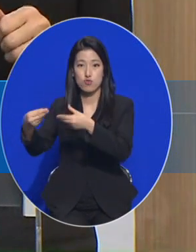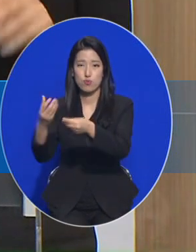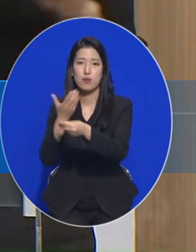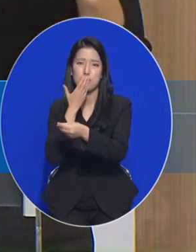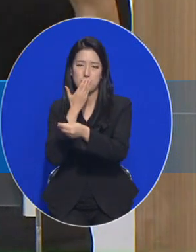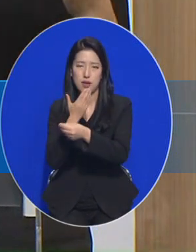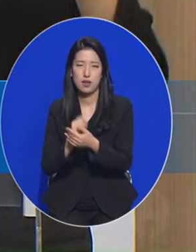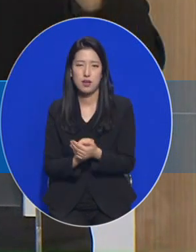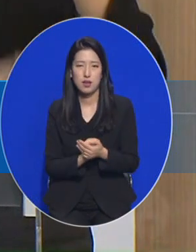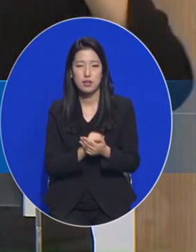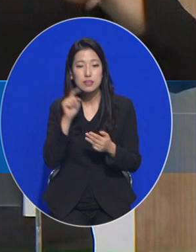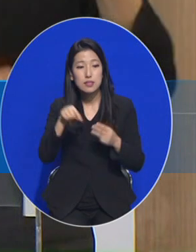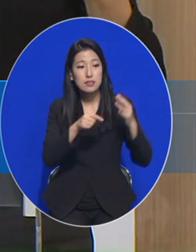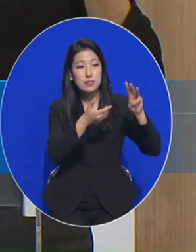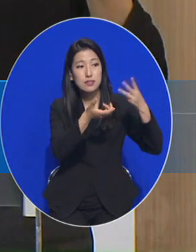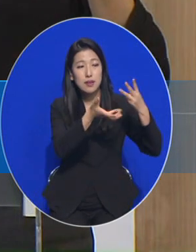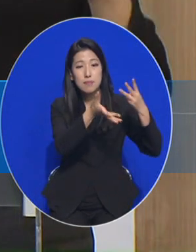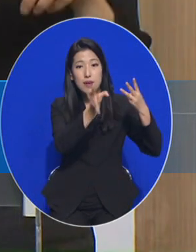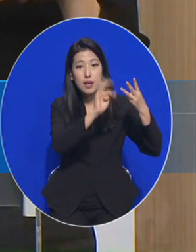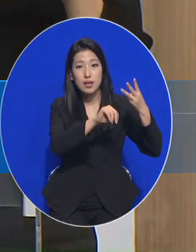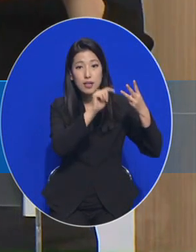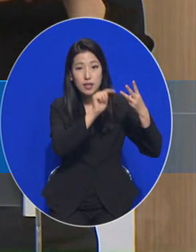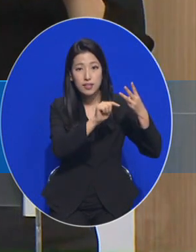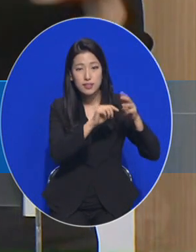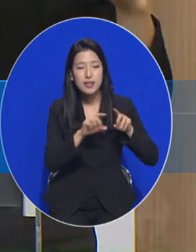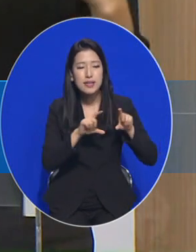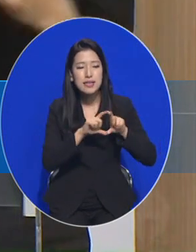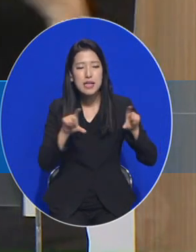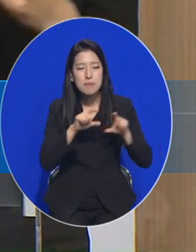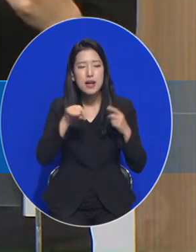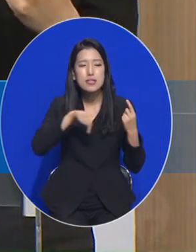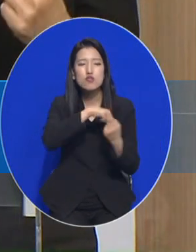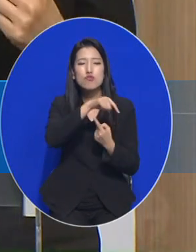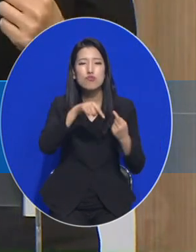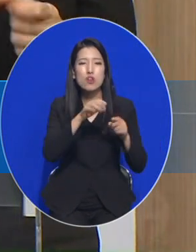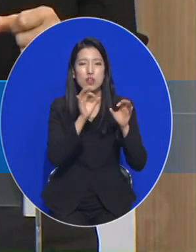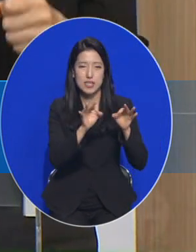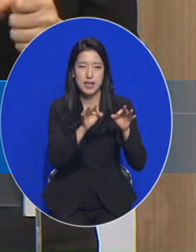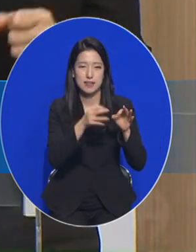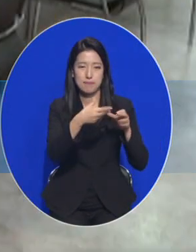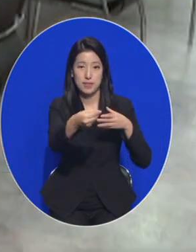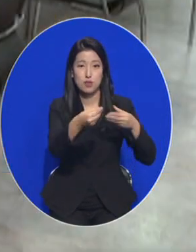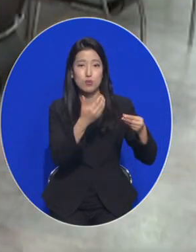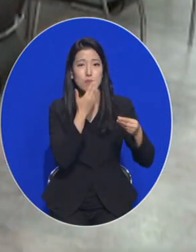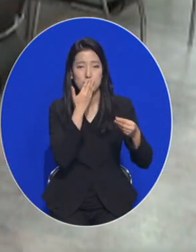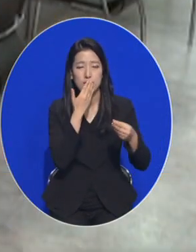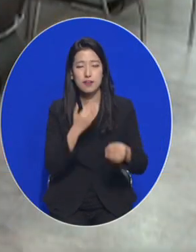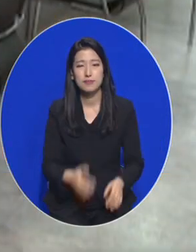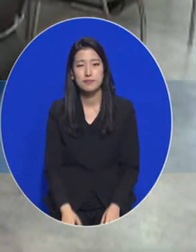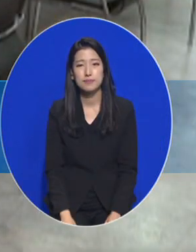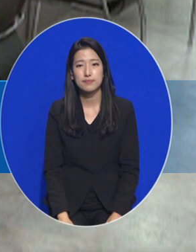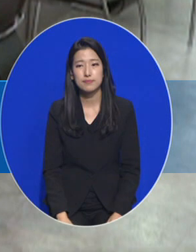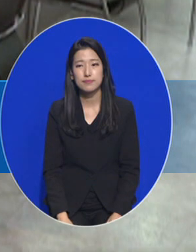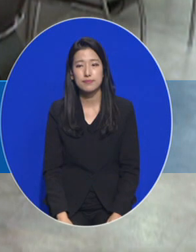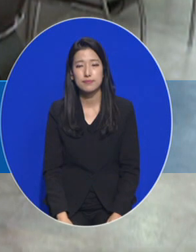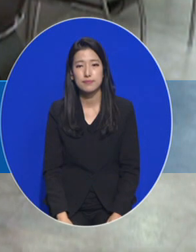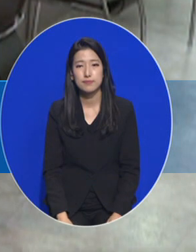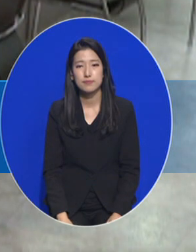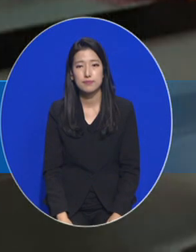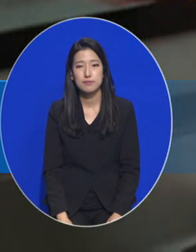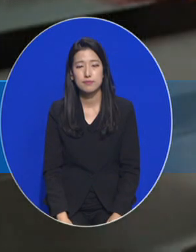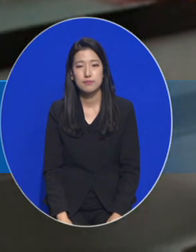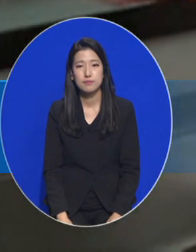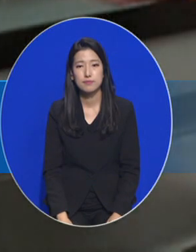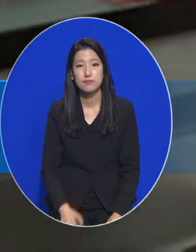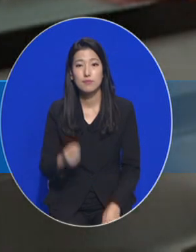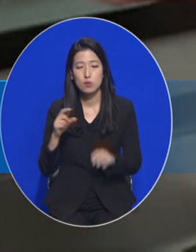300억 원 은 일반 6 운영자금 융자 로치 원 합니다 0세 합계 대상 특별 융자 외에도